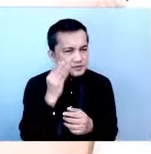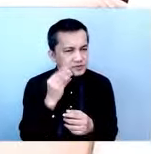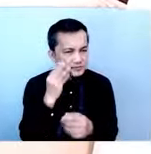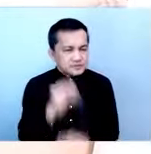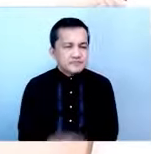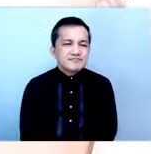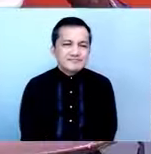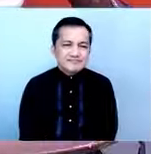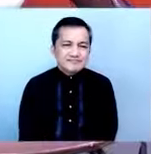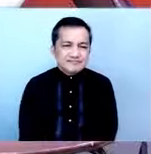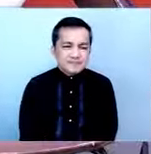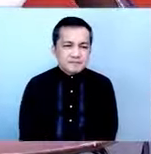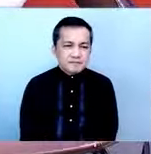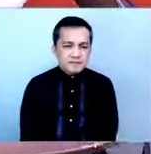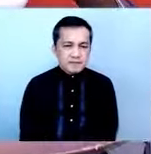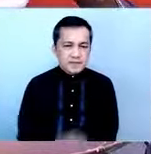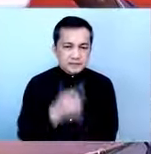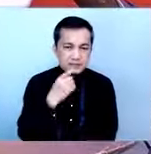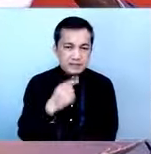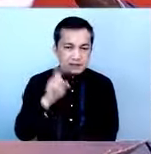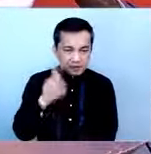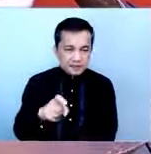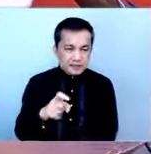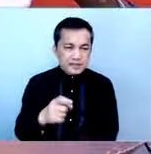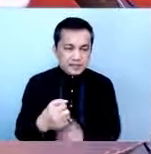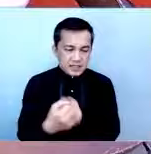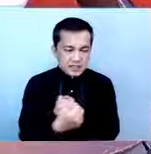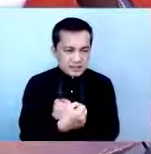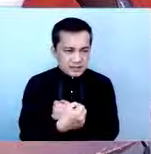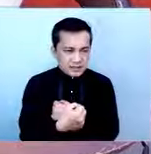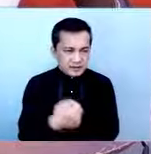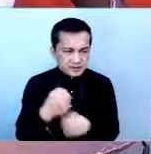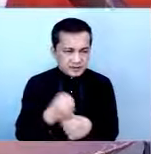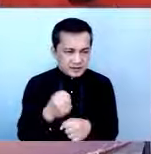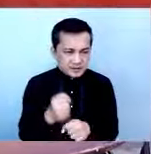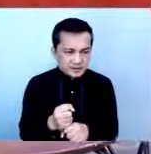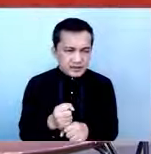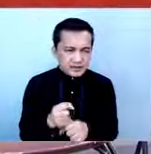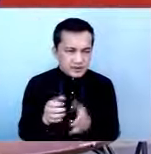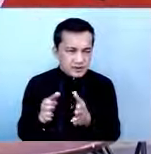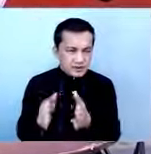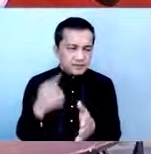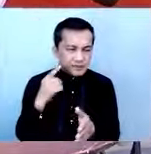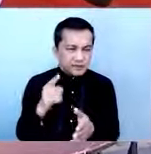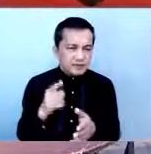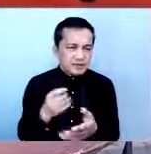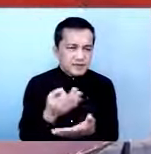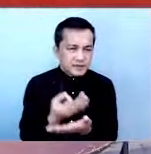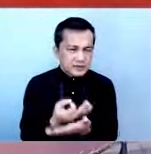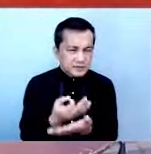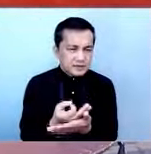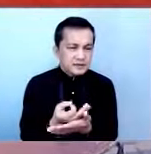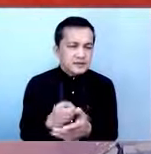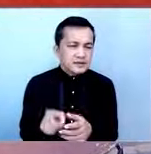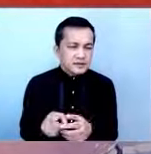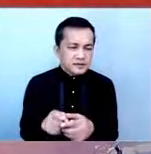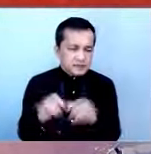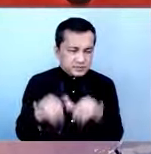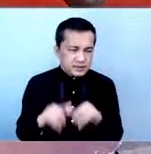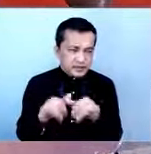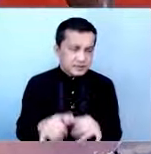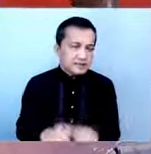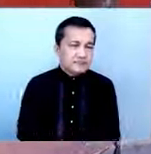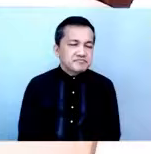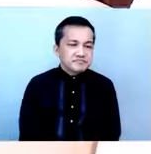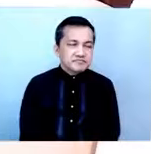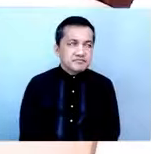Pero sabi nila, dapat, love will decrease the need for money. For money. Uy, ganda naman. For the relationship to stay. So siguro